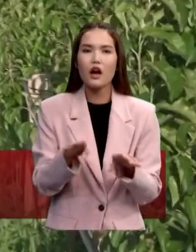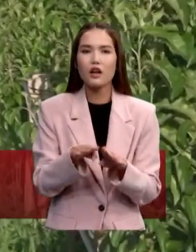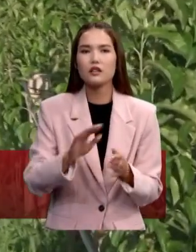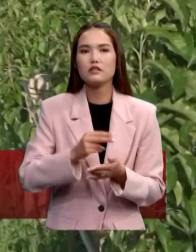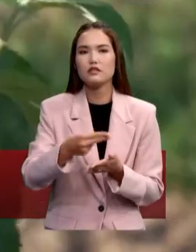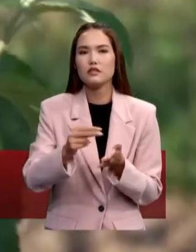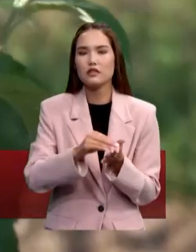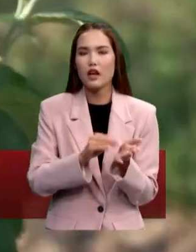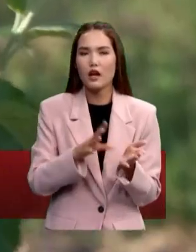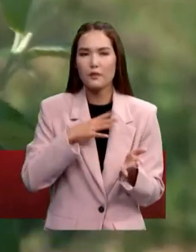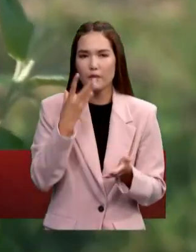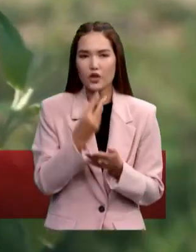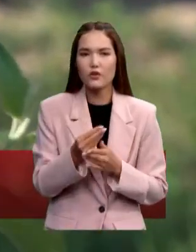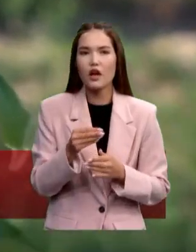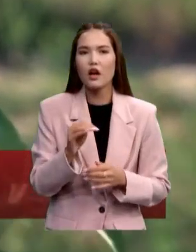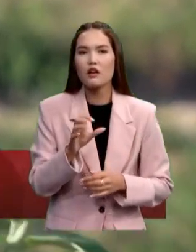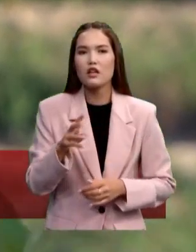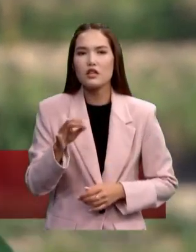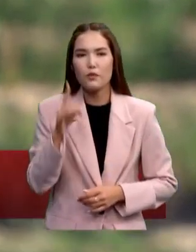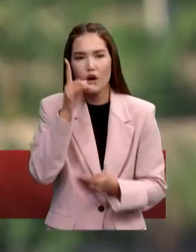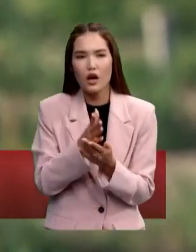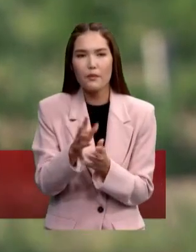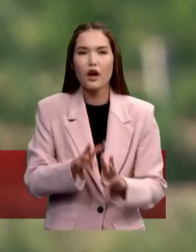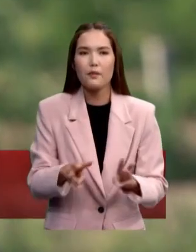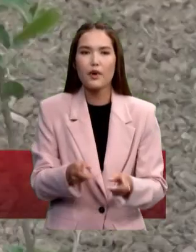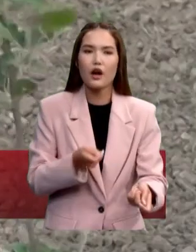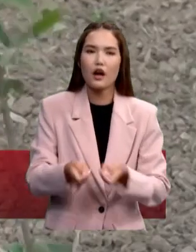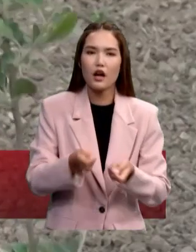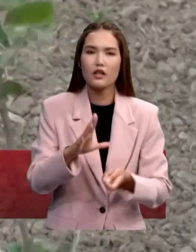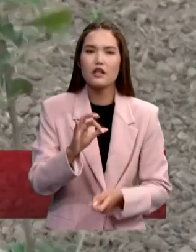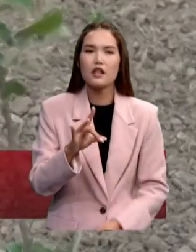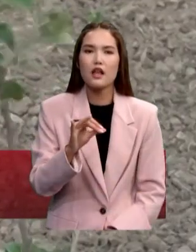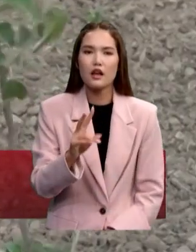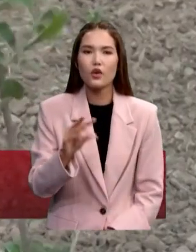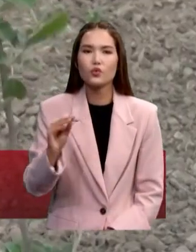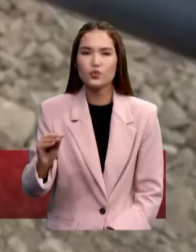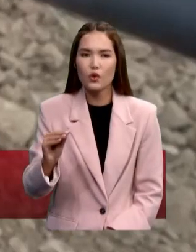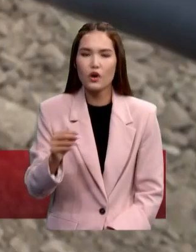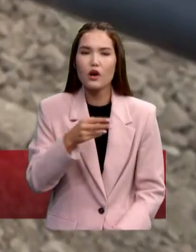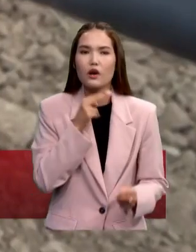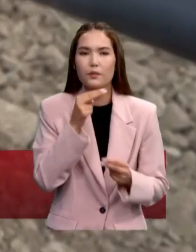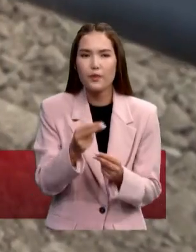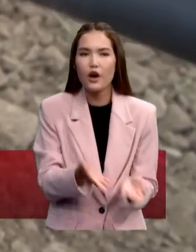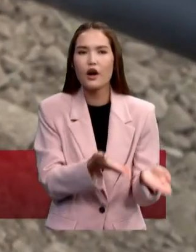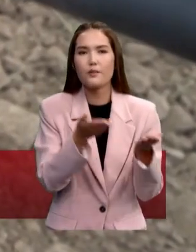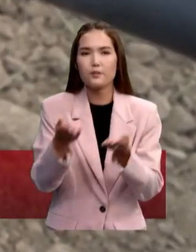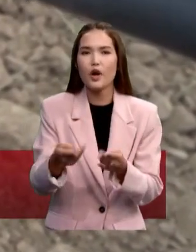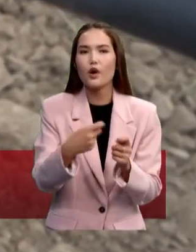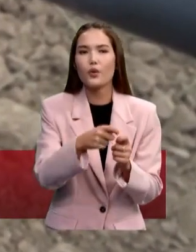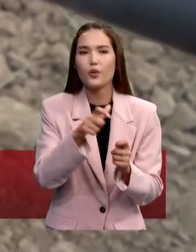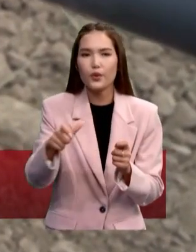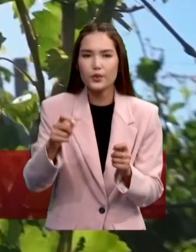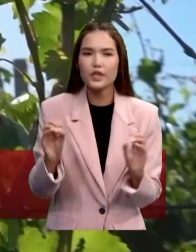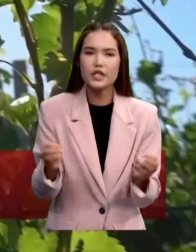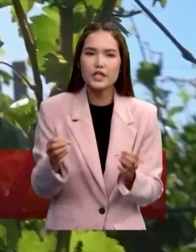своей странице в Facebook заместитель премьер-министра, министр торговли Сергей Жумангарин. Но привлекать зарубежных инвесторов не единственный выход из